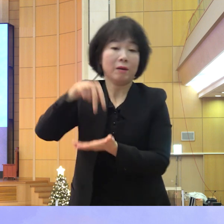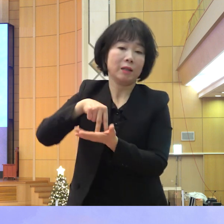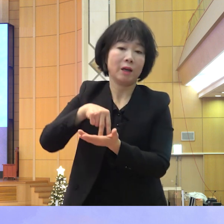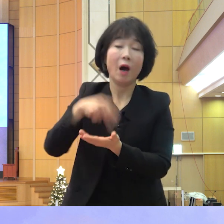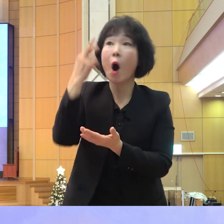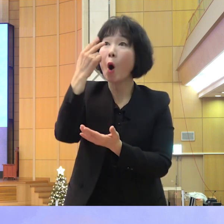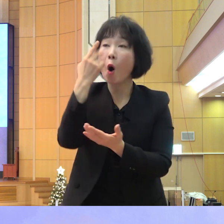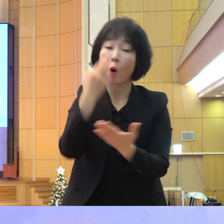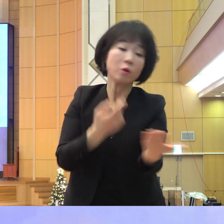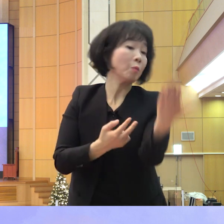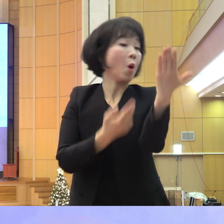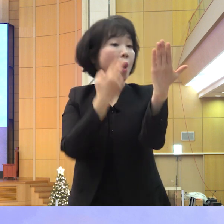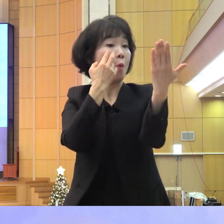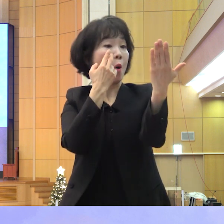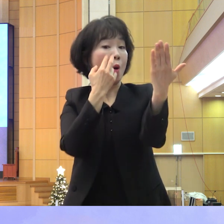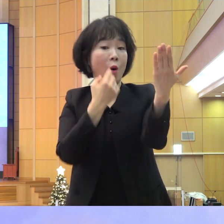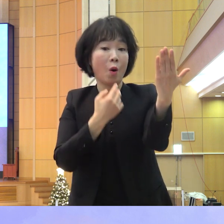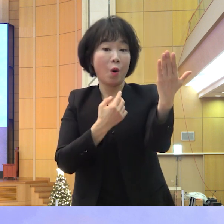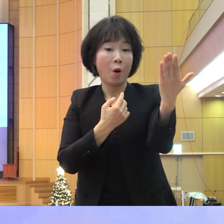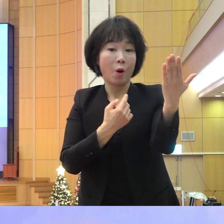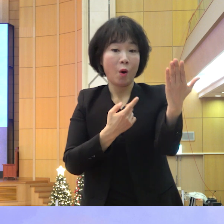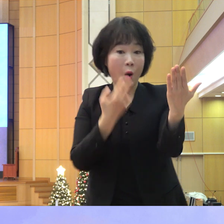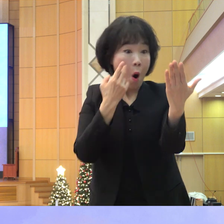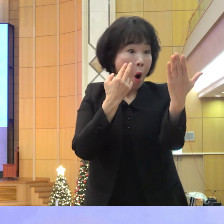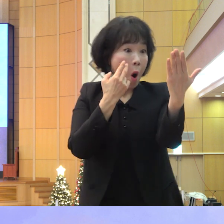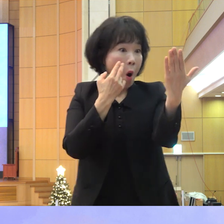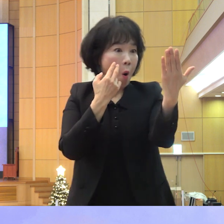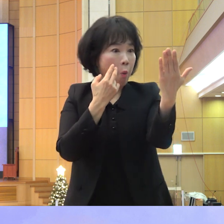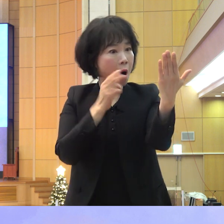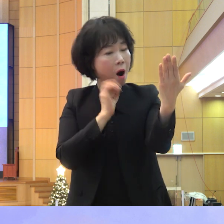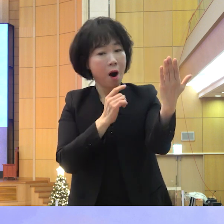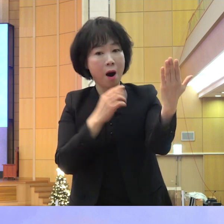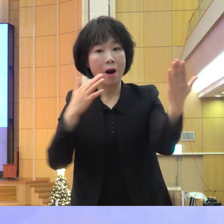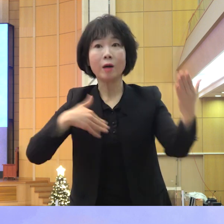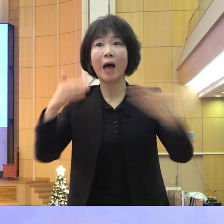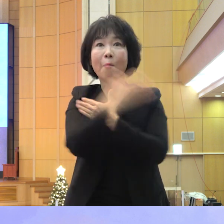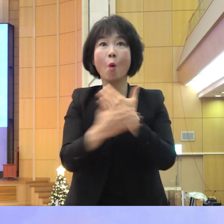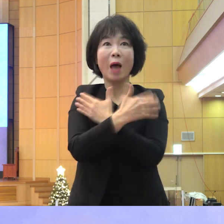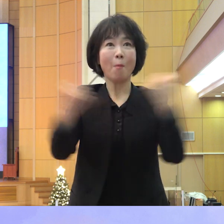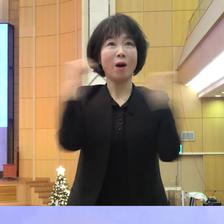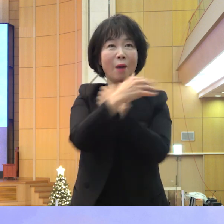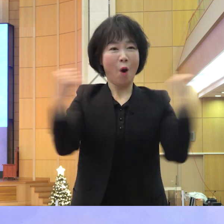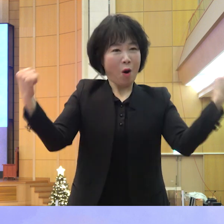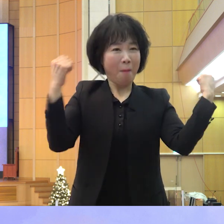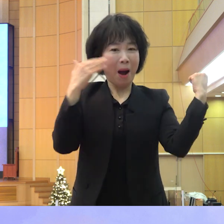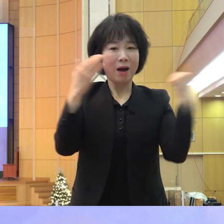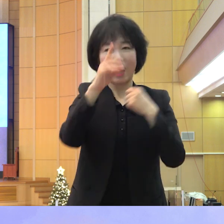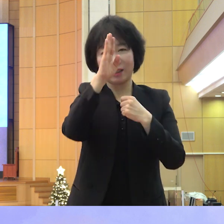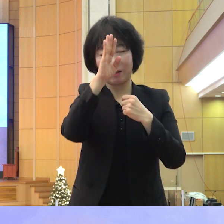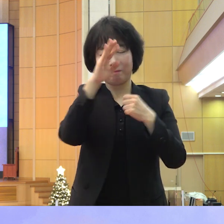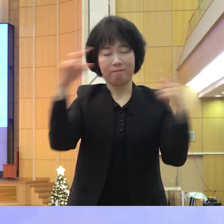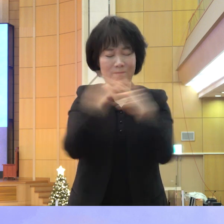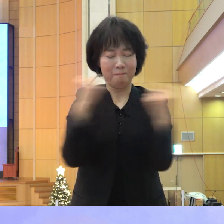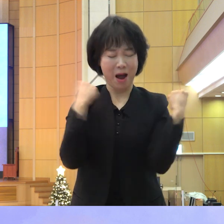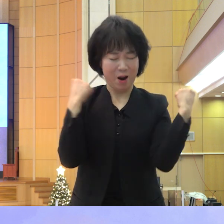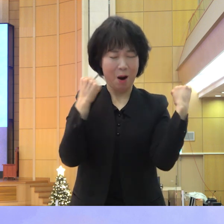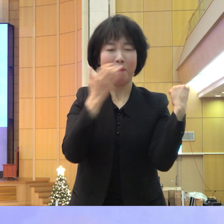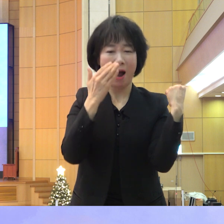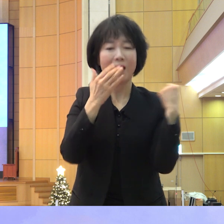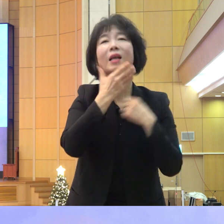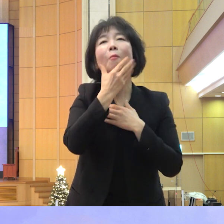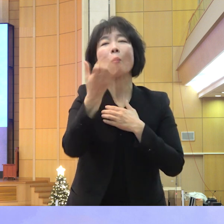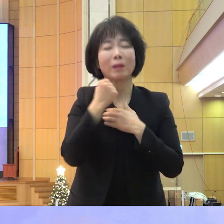예를 들어서 말합니다. 내가 유자인하면 나 유자인은 건강하다, 나 유자인은 살았다, 나